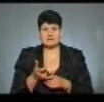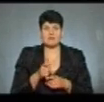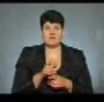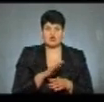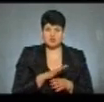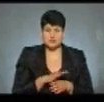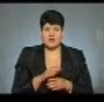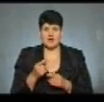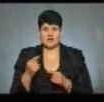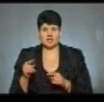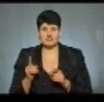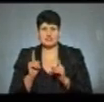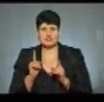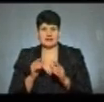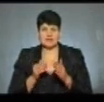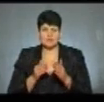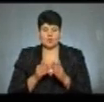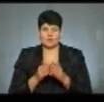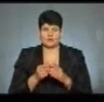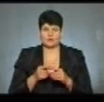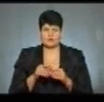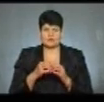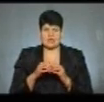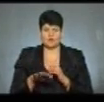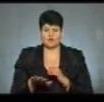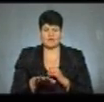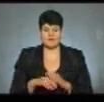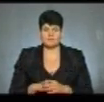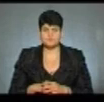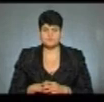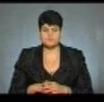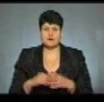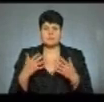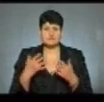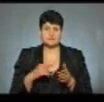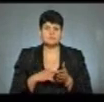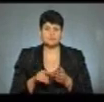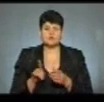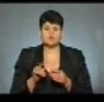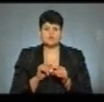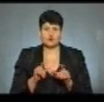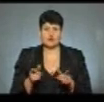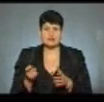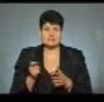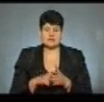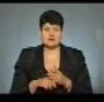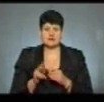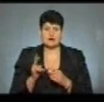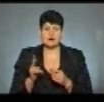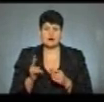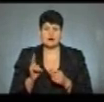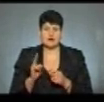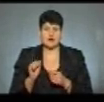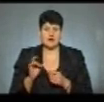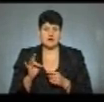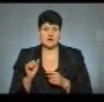інша частина тільки досягає до певного середнього рівня захворюваності. Ми вже зазначили про те, що школи закриваються на карантин. У нас є